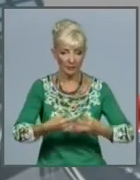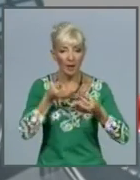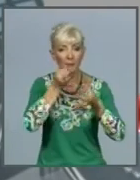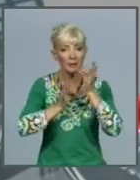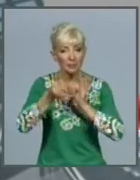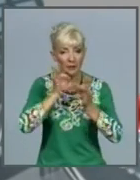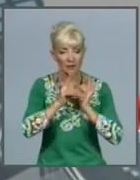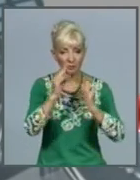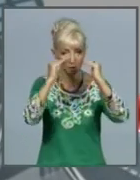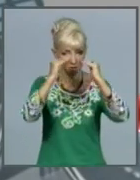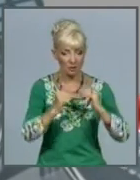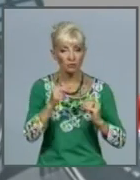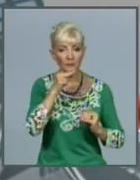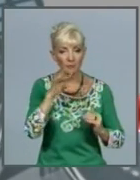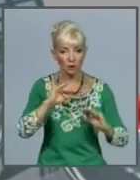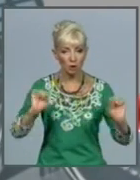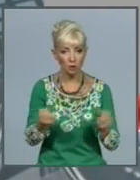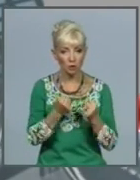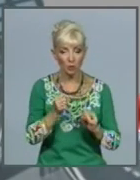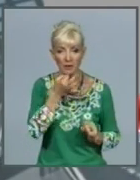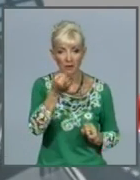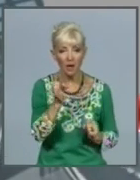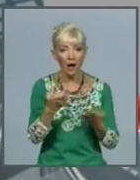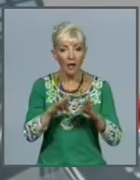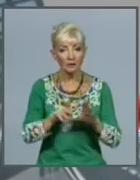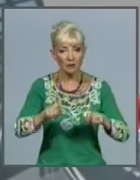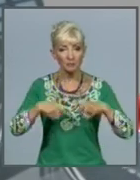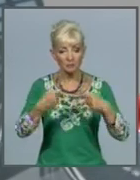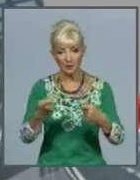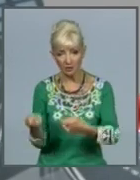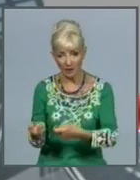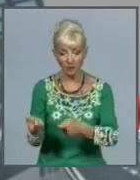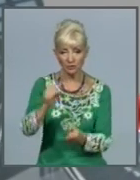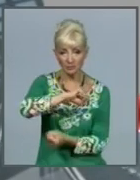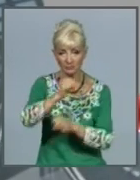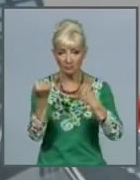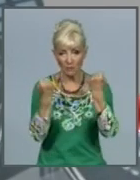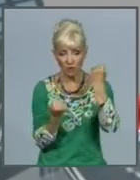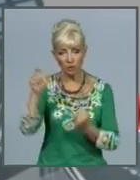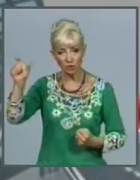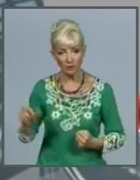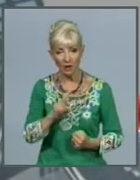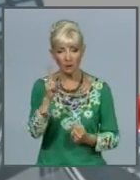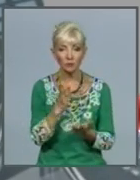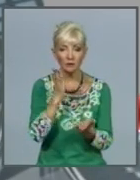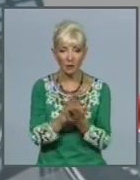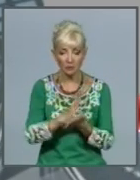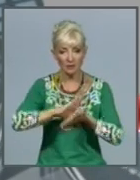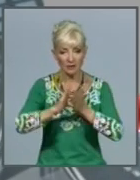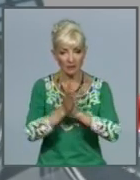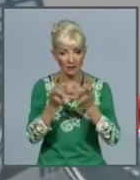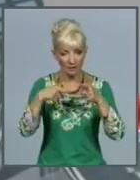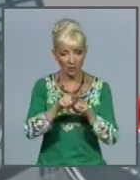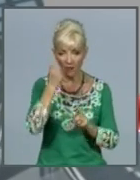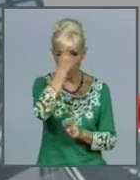увагу та швидкість реакції, а також передача керування транспортним засобом особі, яка перебуває в стані такого сп'яніння чи під впливом